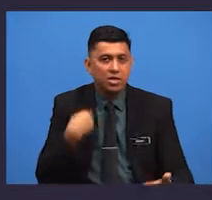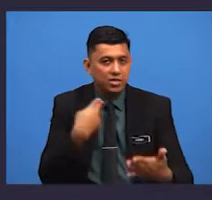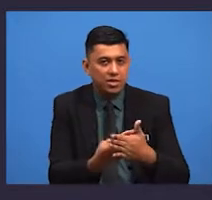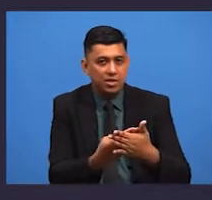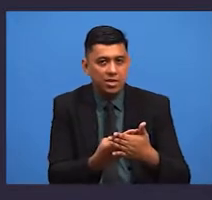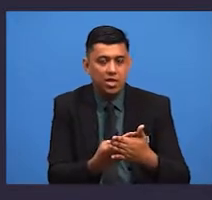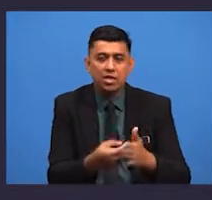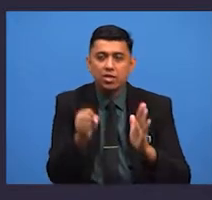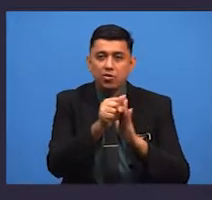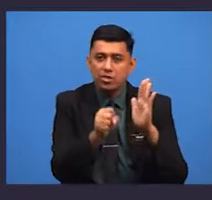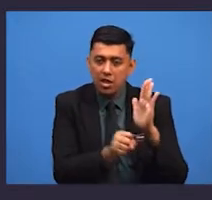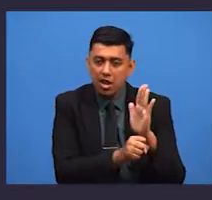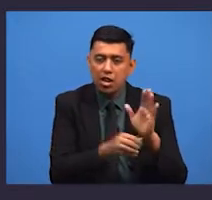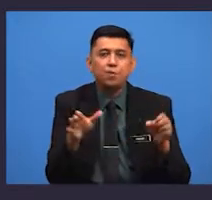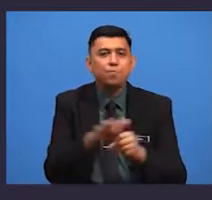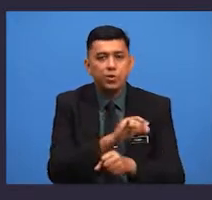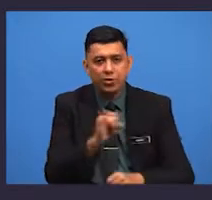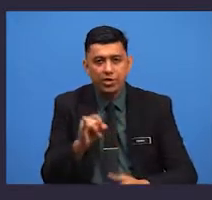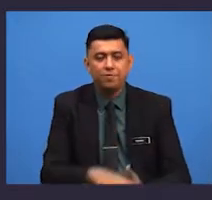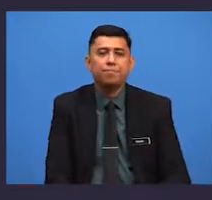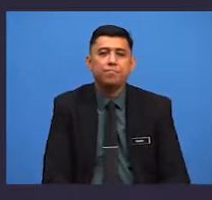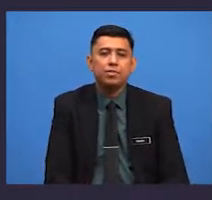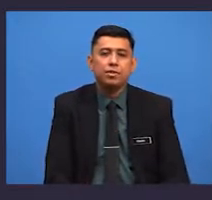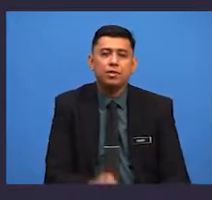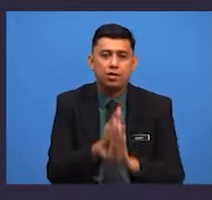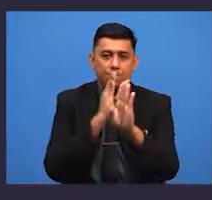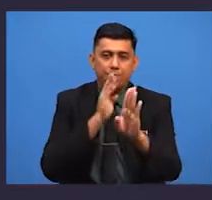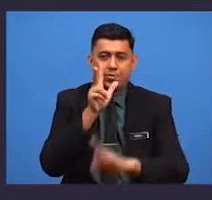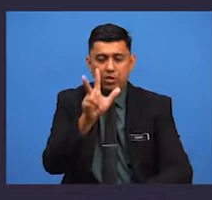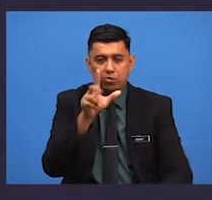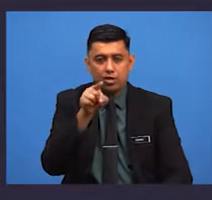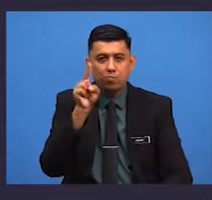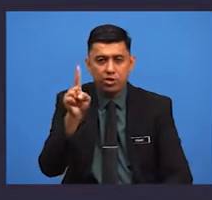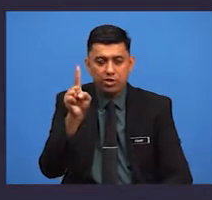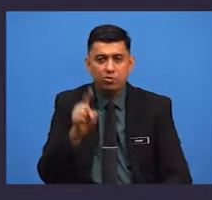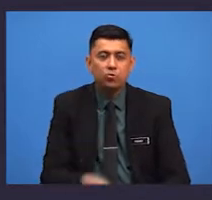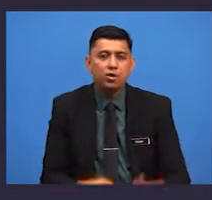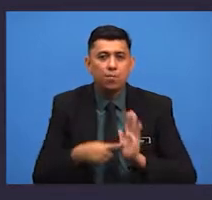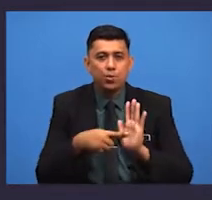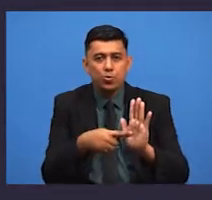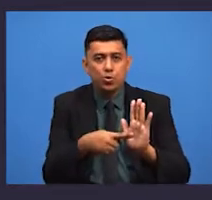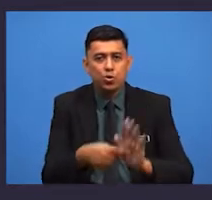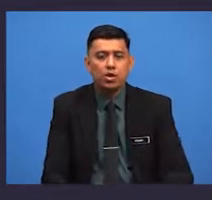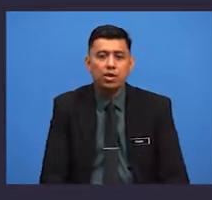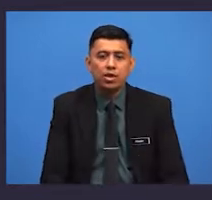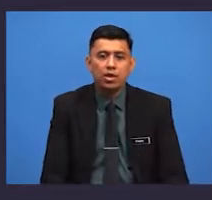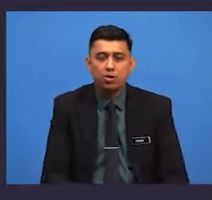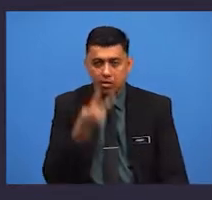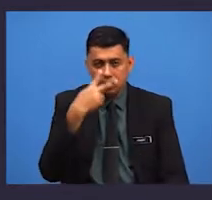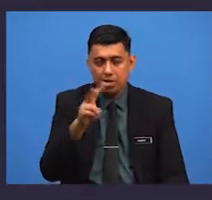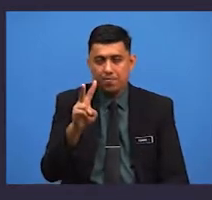berlaku sehingga syarat dipenuhi. Baris 3.1